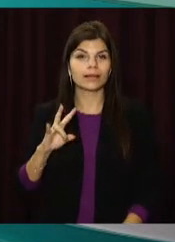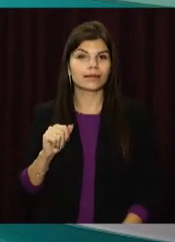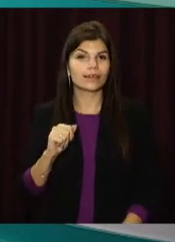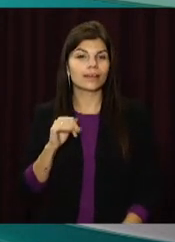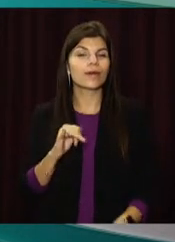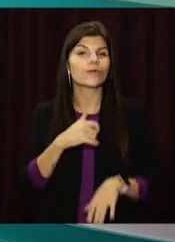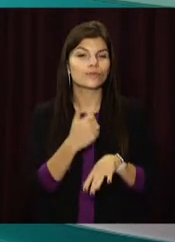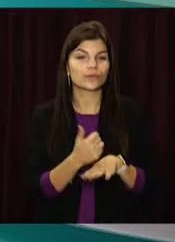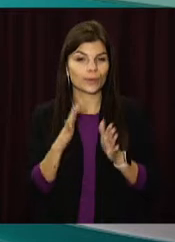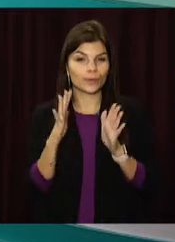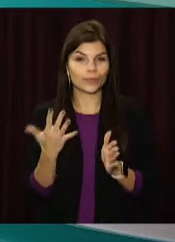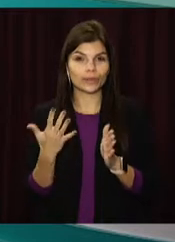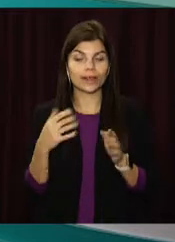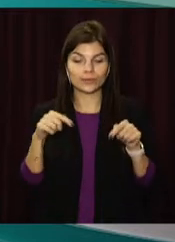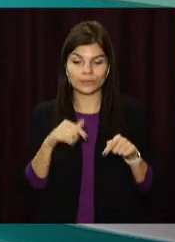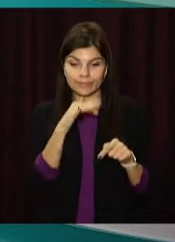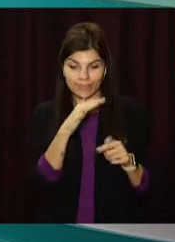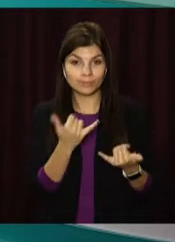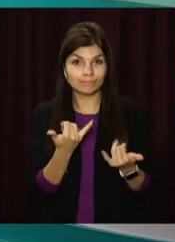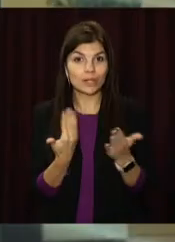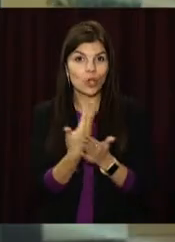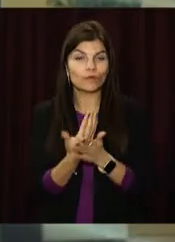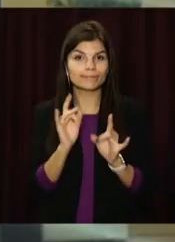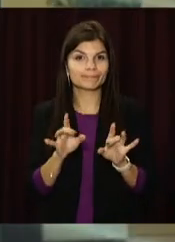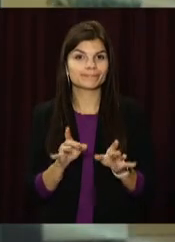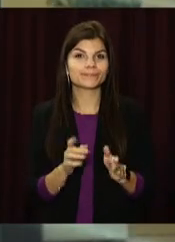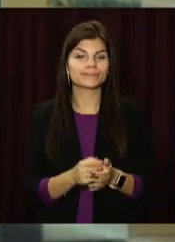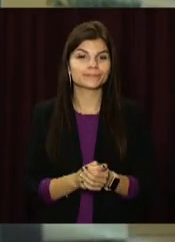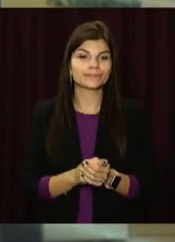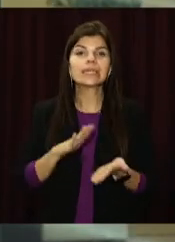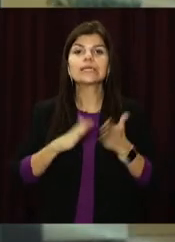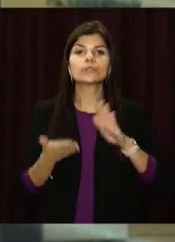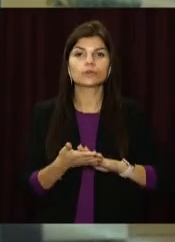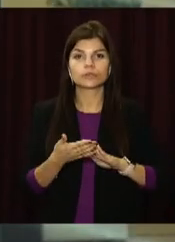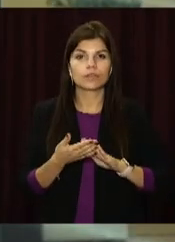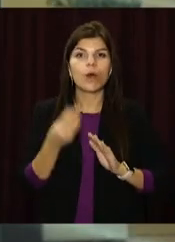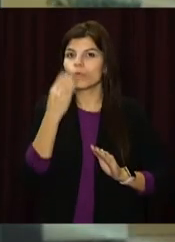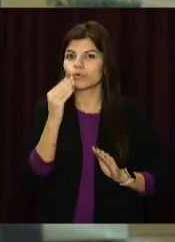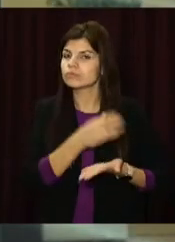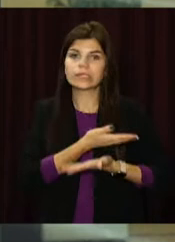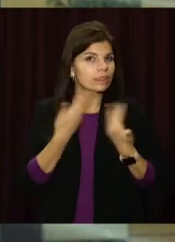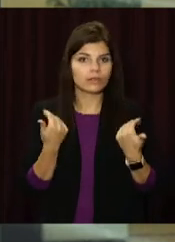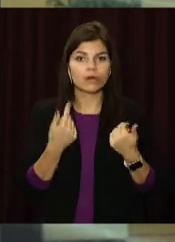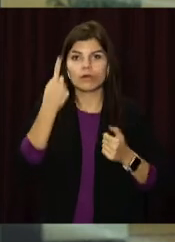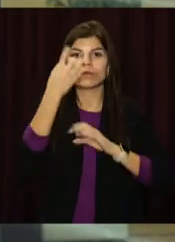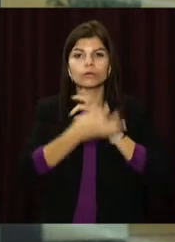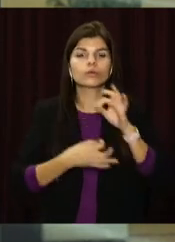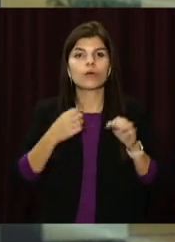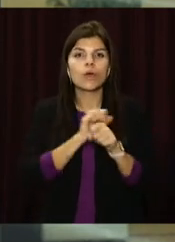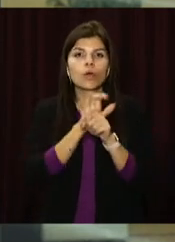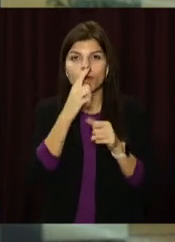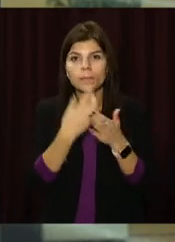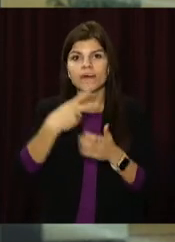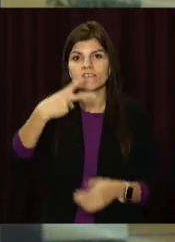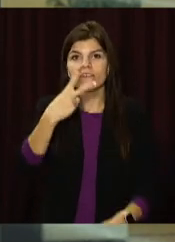Пуговкіна. І про головні події на цю годину далі у випуску. Ситуація не покращується. За добу в Україні виявили ковід в